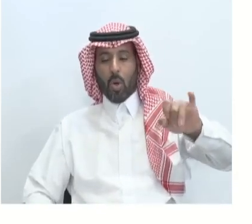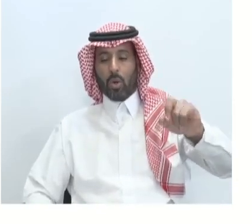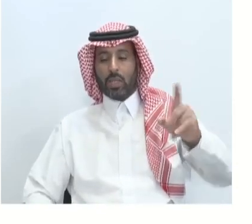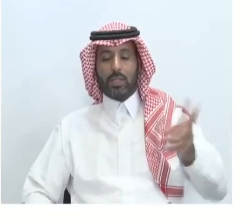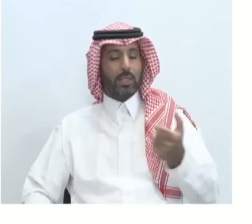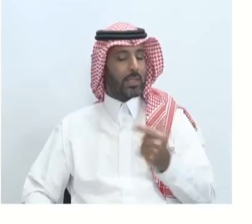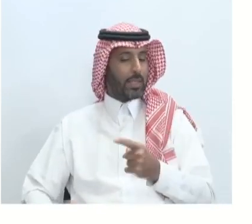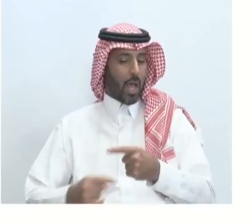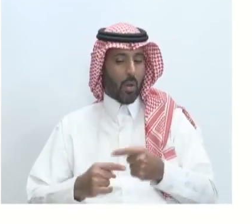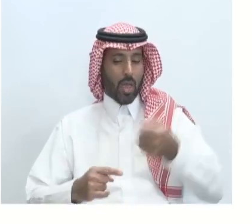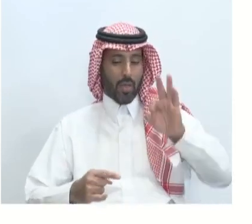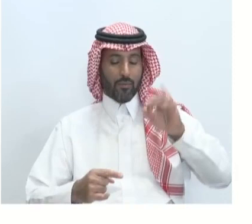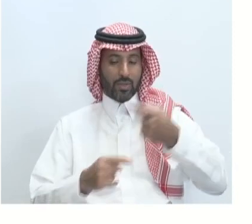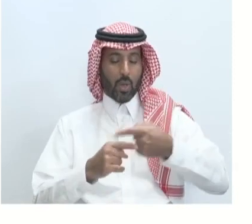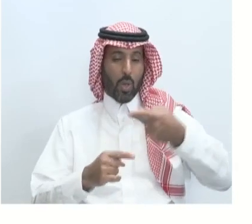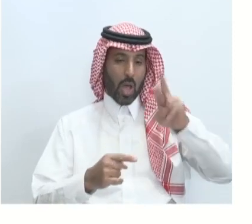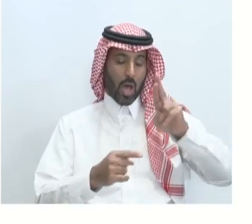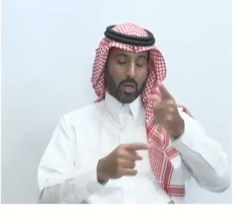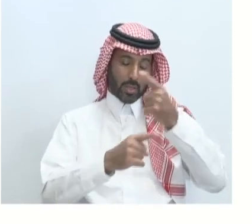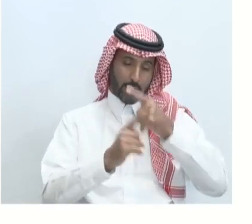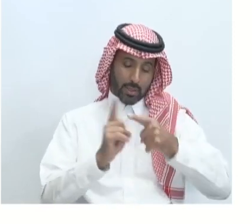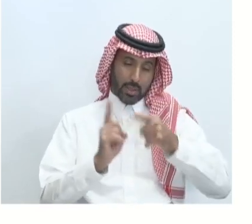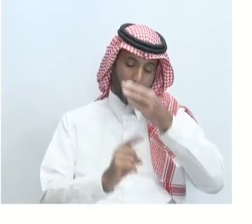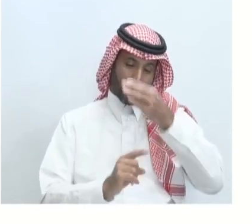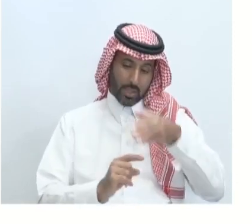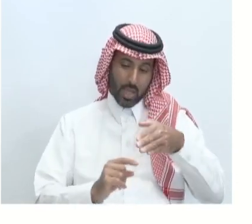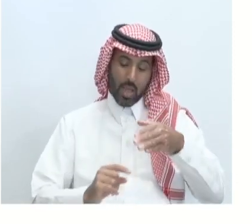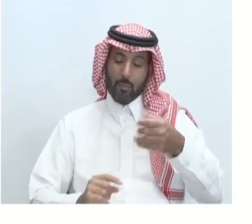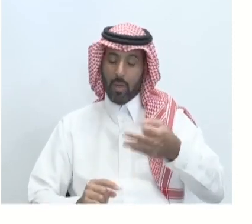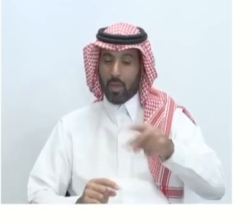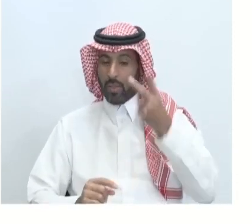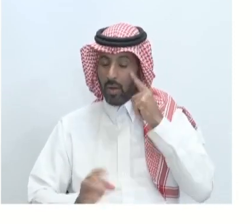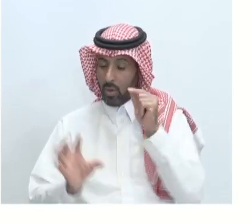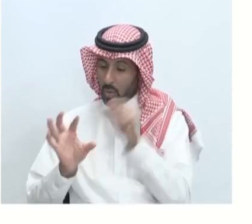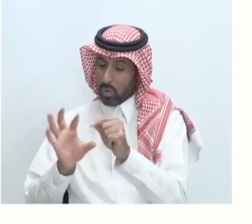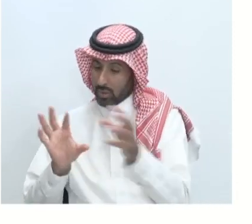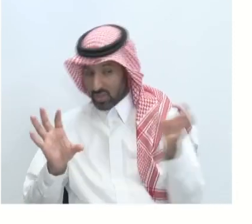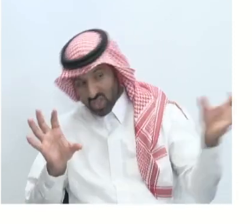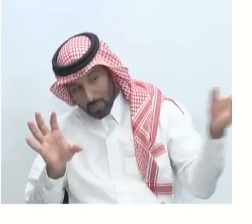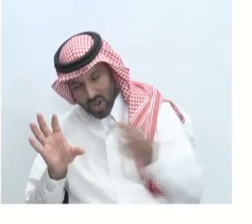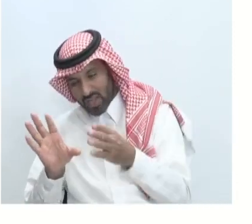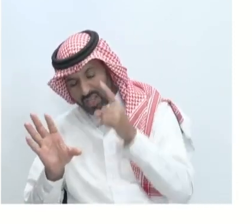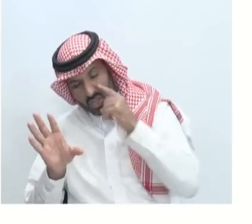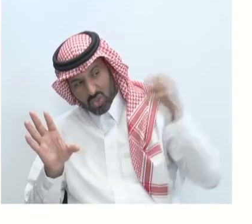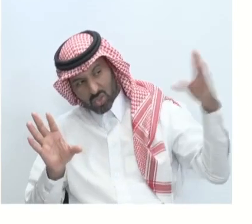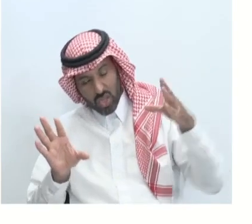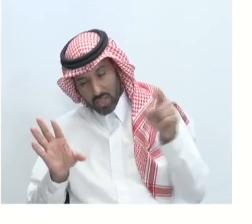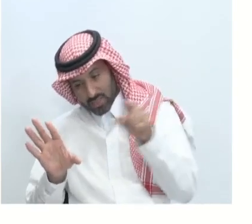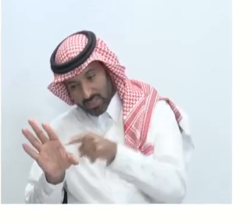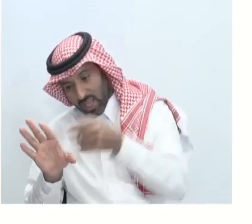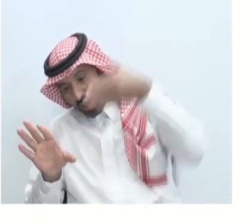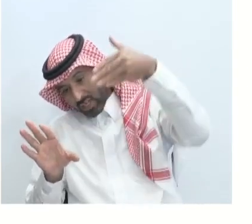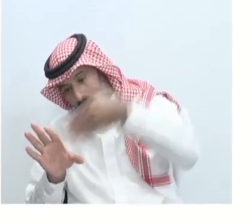ار على اث حيث ذكرنا بان البؤره هي النقطه التي تتجمع فيها انع كاسات الاشعه المتوازيه